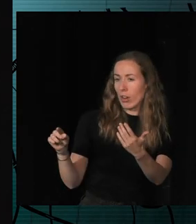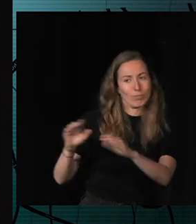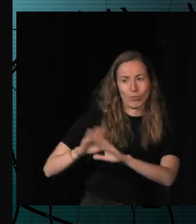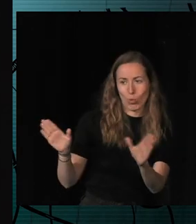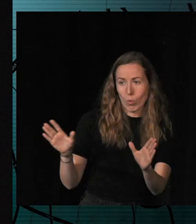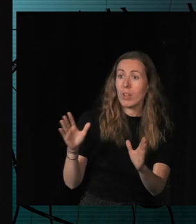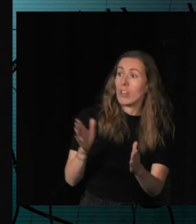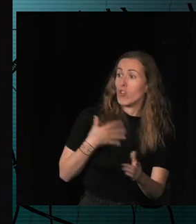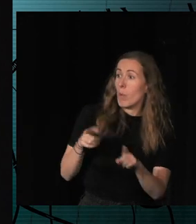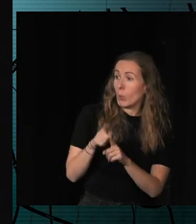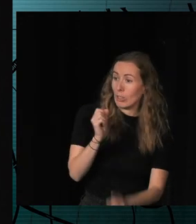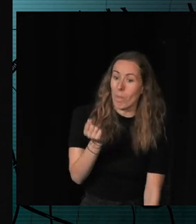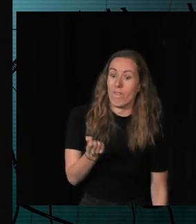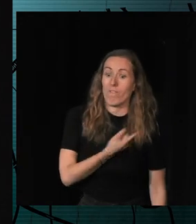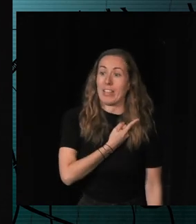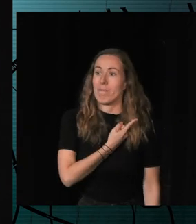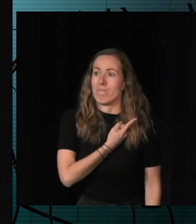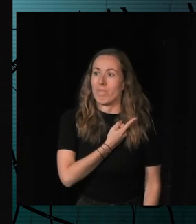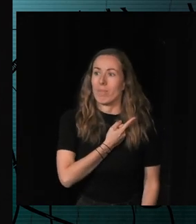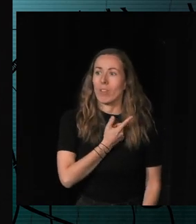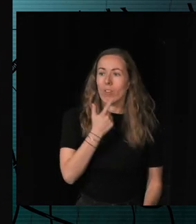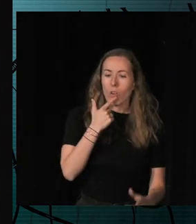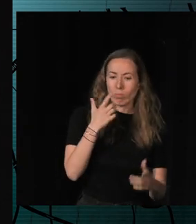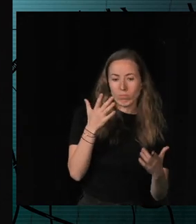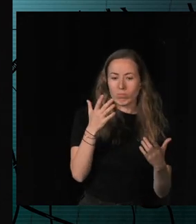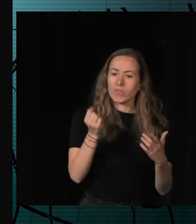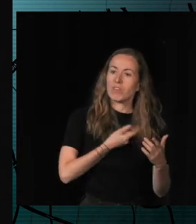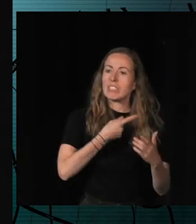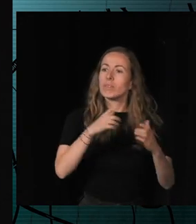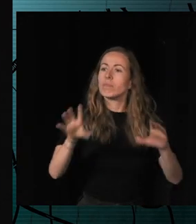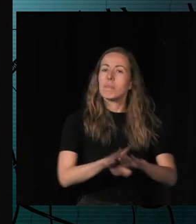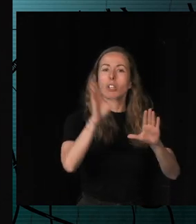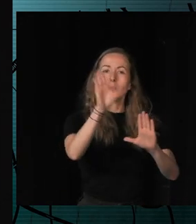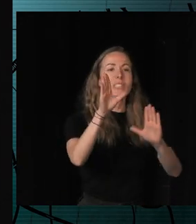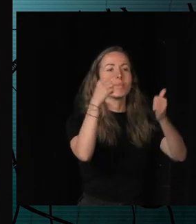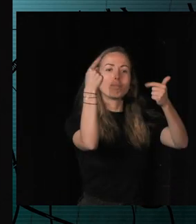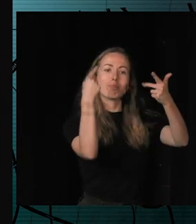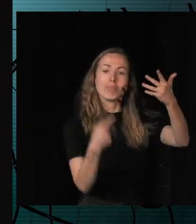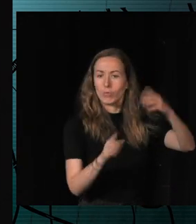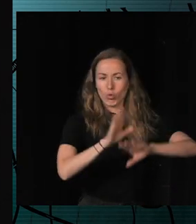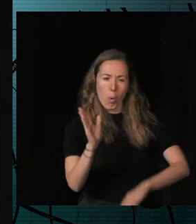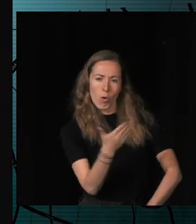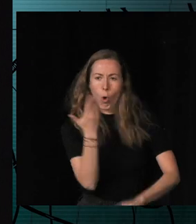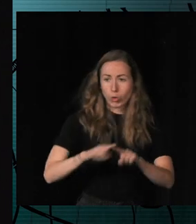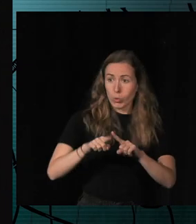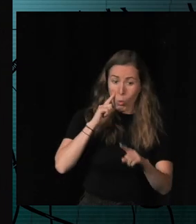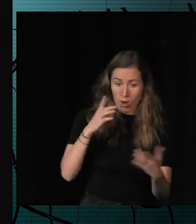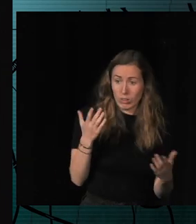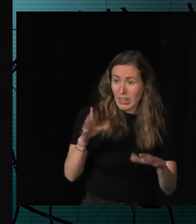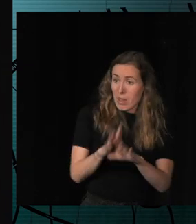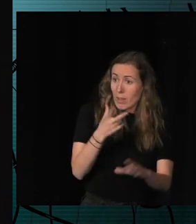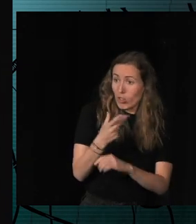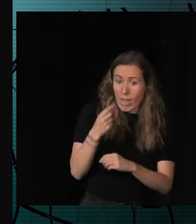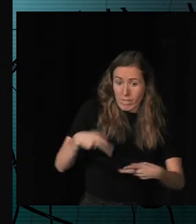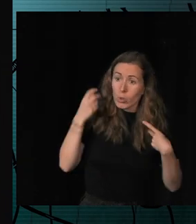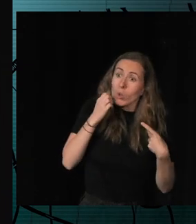victimes imparfaites et les mères imparfaites parce que c'est quand même un truc qui enfin c'est un biais qui est très violent dans notre société qui peut nous porter préjudice au quotidien et de voir